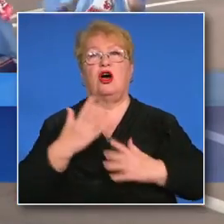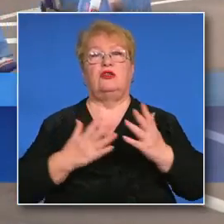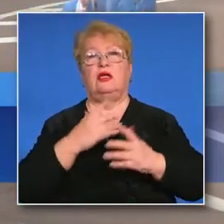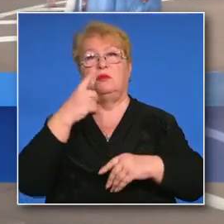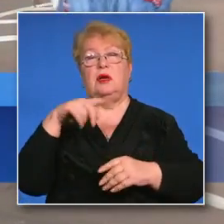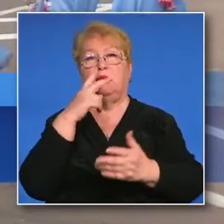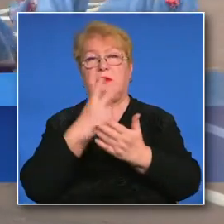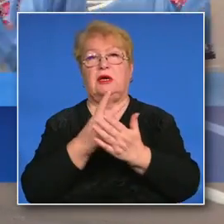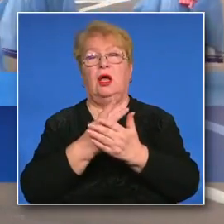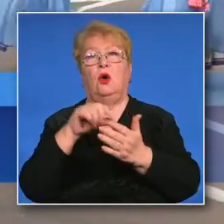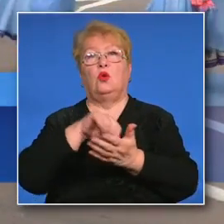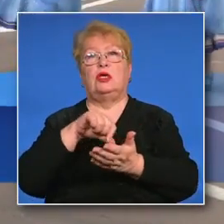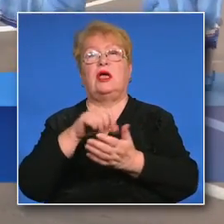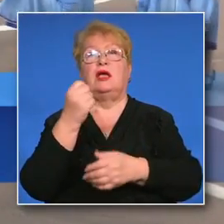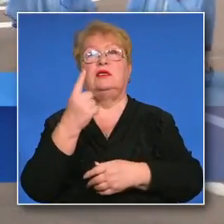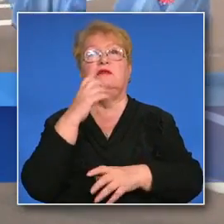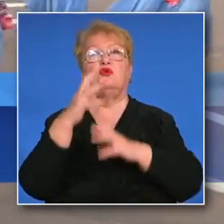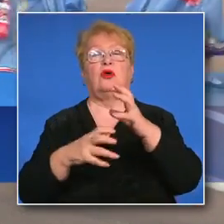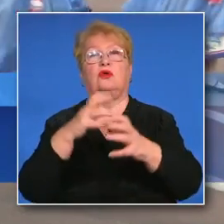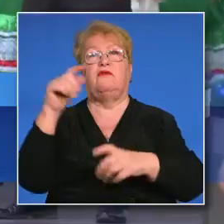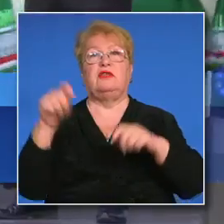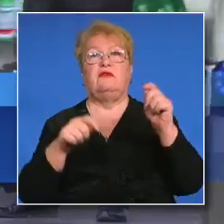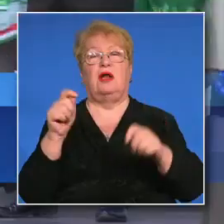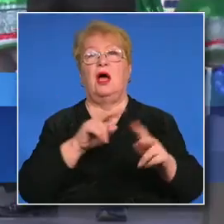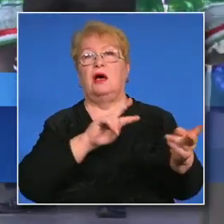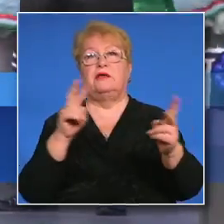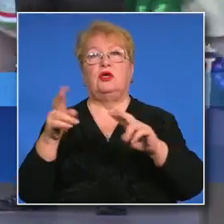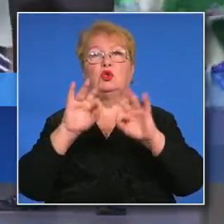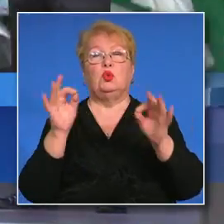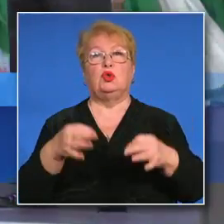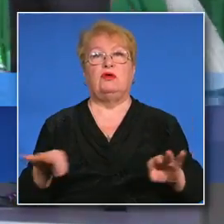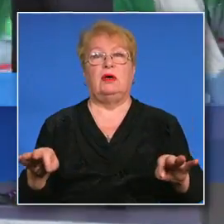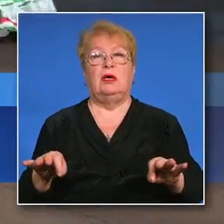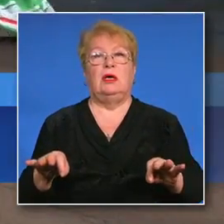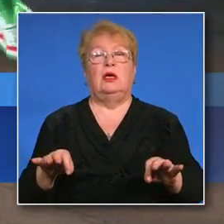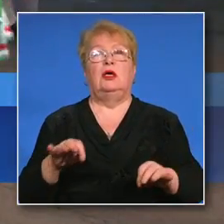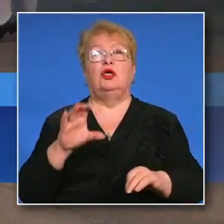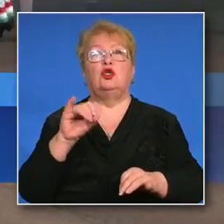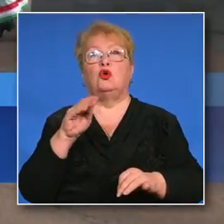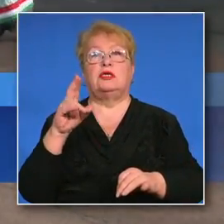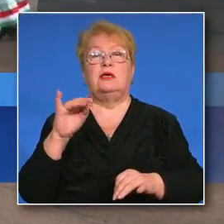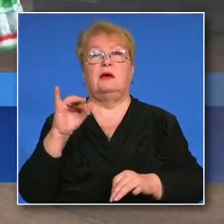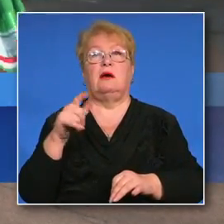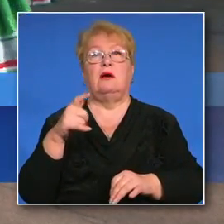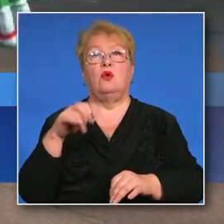и участники 11-го международного фестиваля хореографического искусства «Сорский карагод».